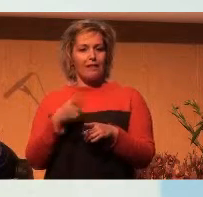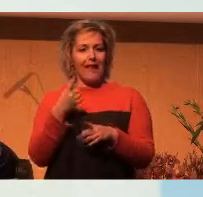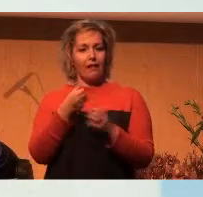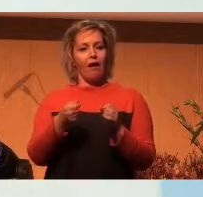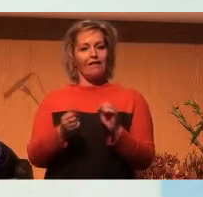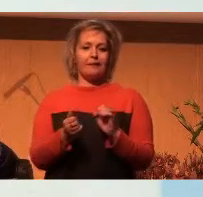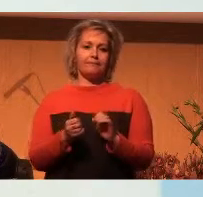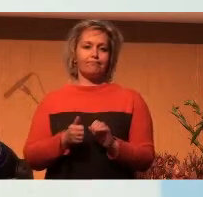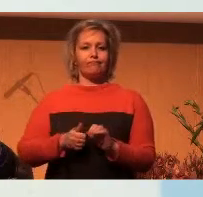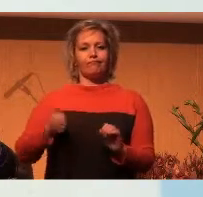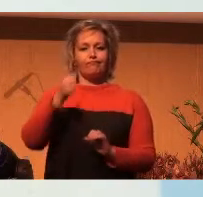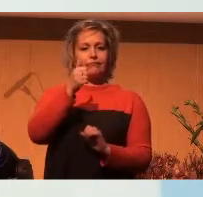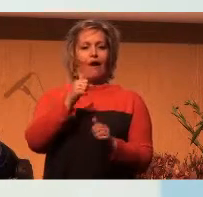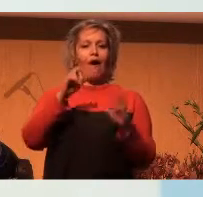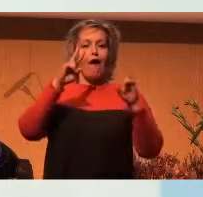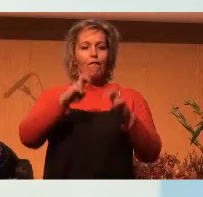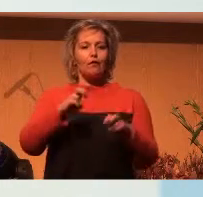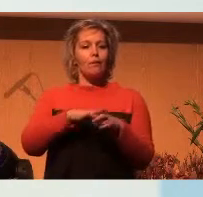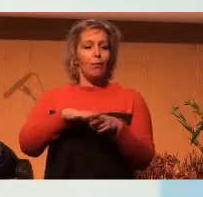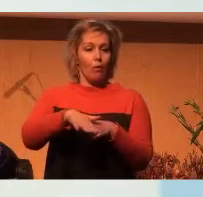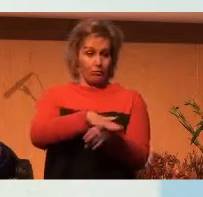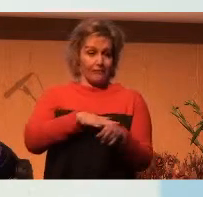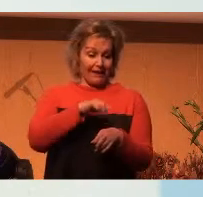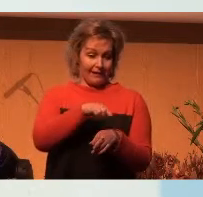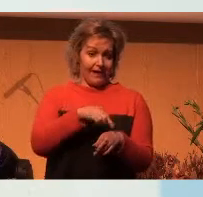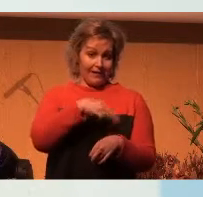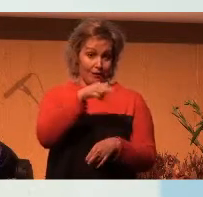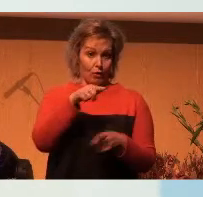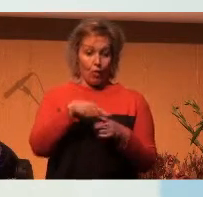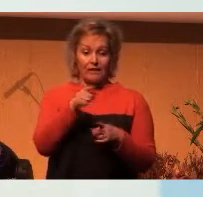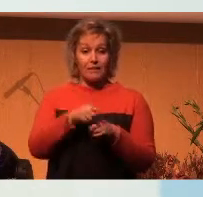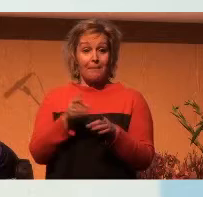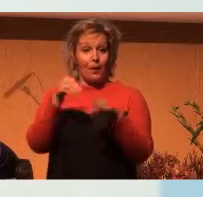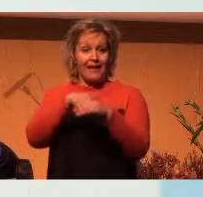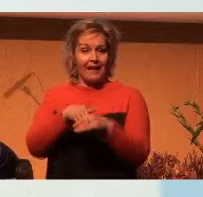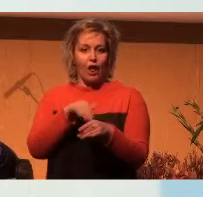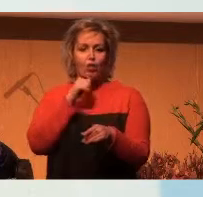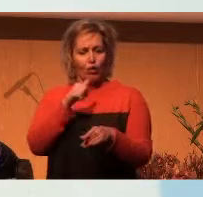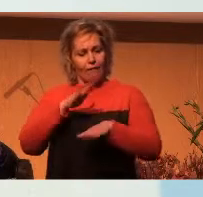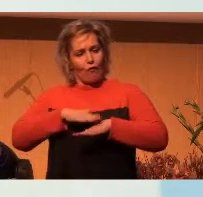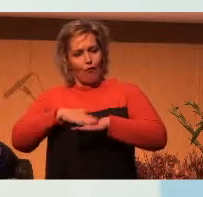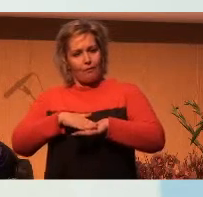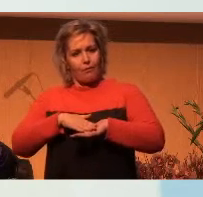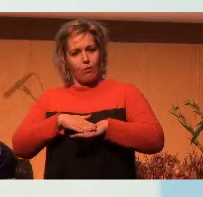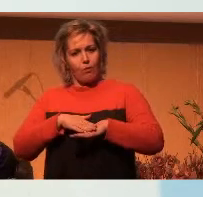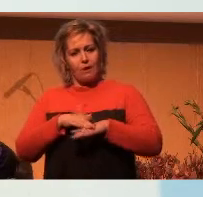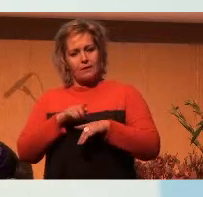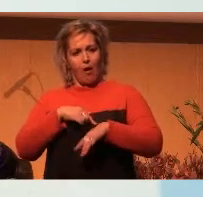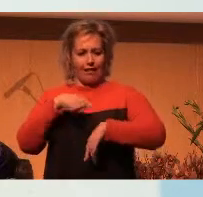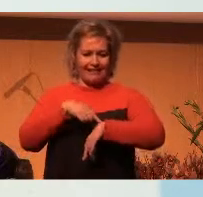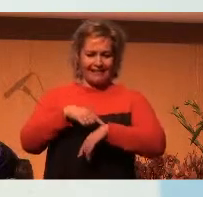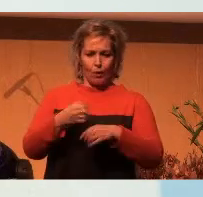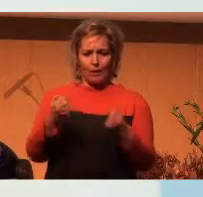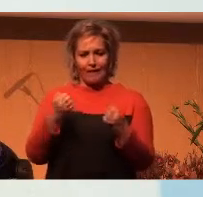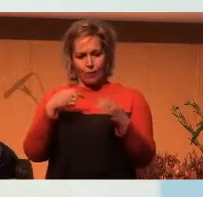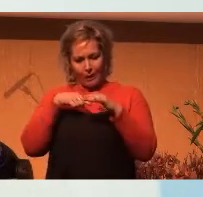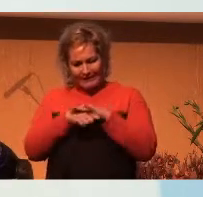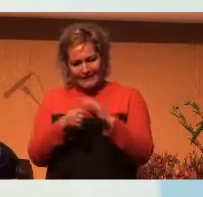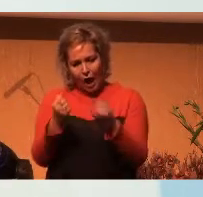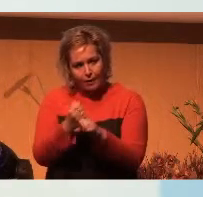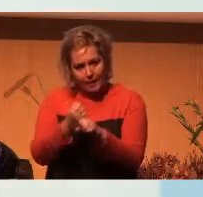de fremragende forskerne på dette feltet i Norge. De som deltar må være forberedt på å legge tid og krefter inn i